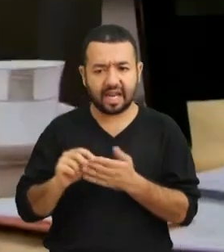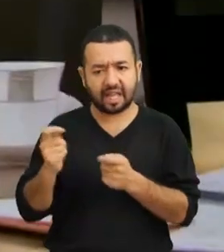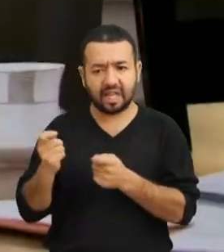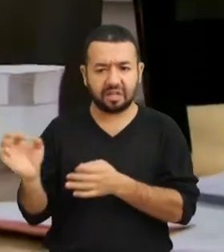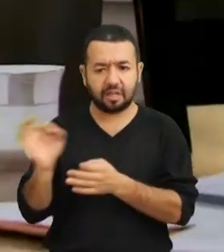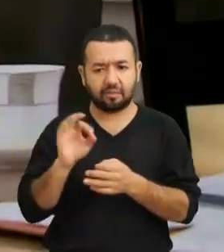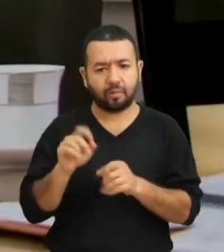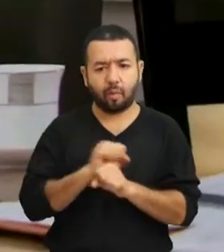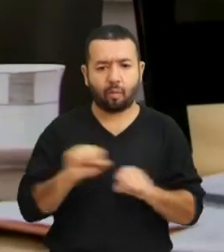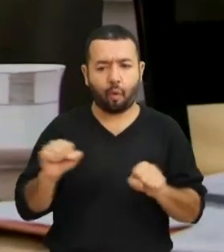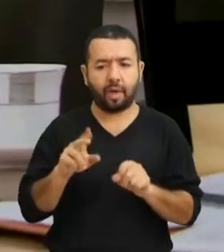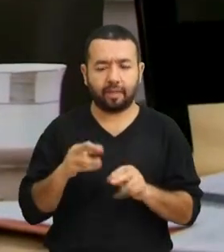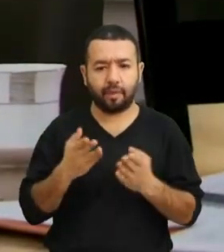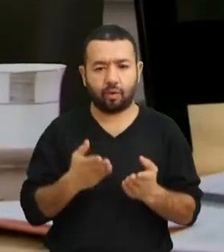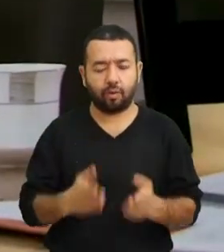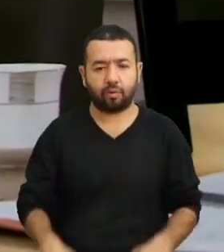verilmiş bir bomba.